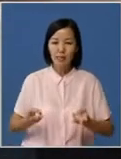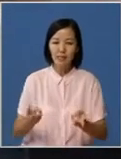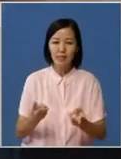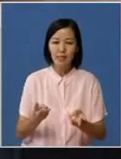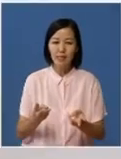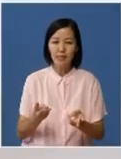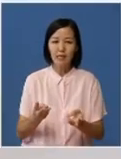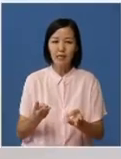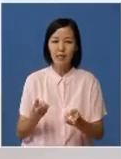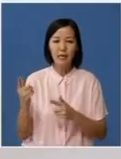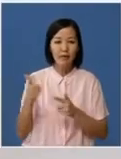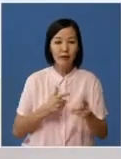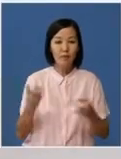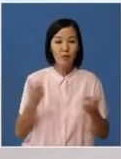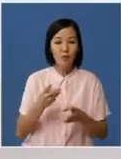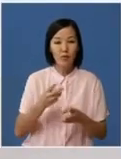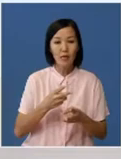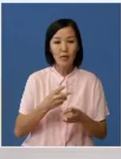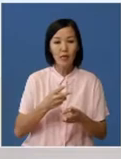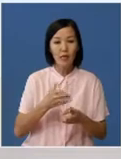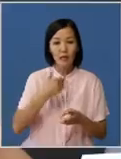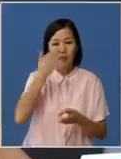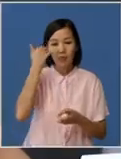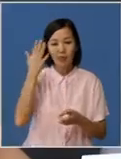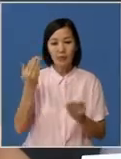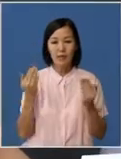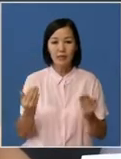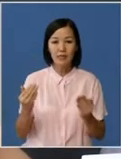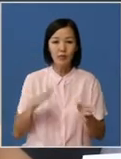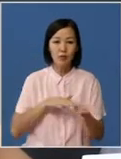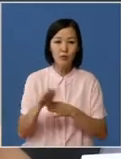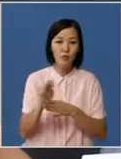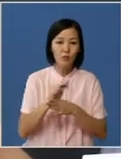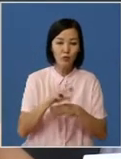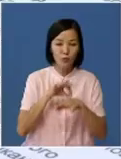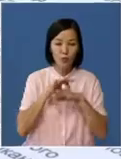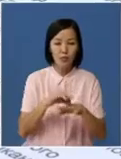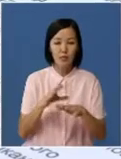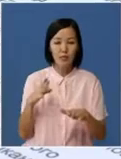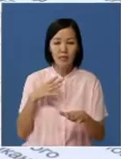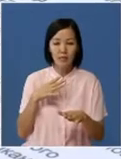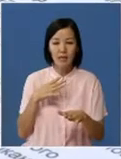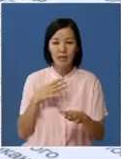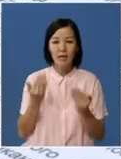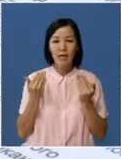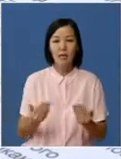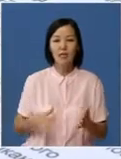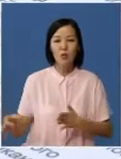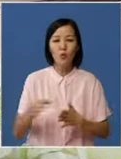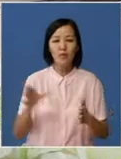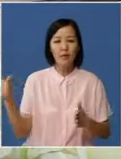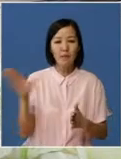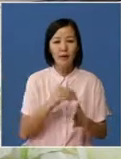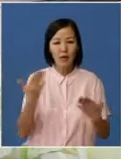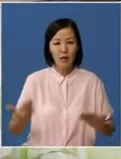жүктеме артады. Сондықтан жаз кезінде олардың барлығы ағымдық және күрделі жөндеуден өткізілген. Мамандардың ақпарынша, қазір облыстағы барлық